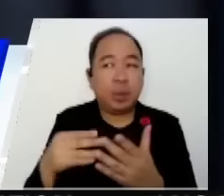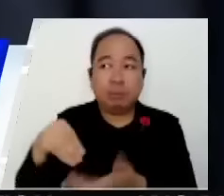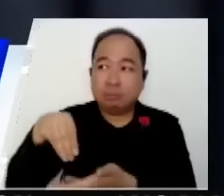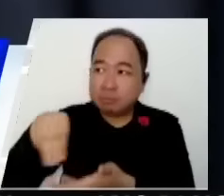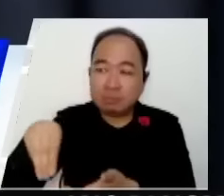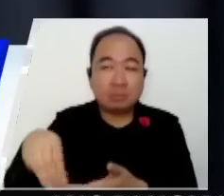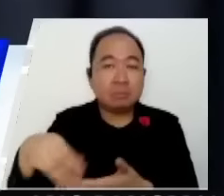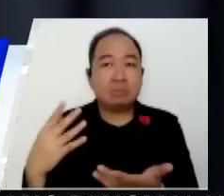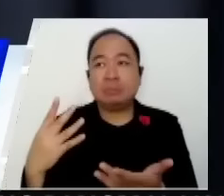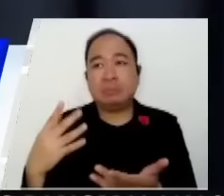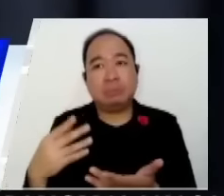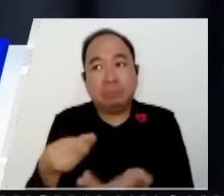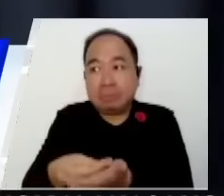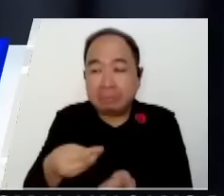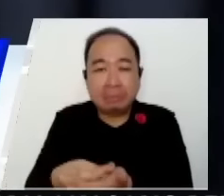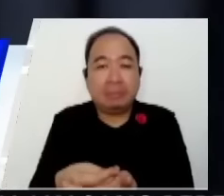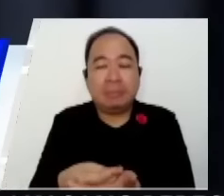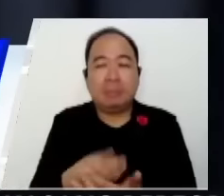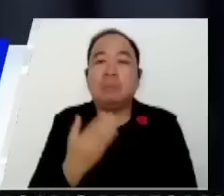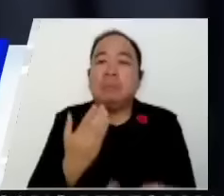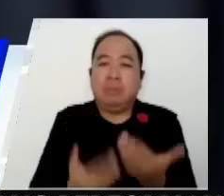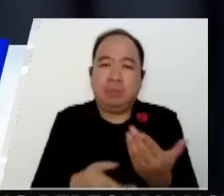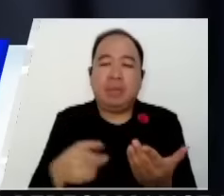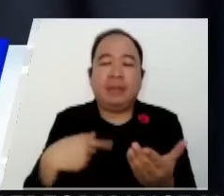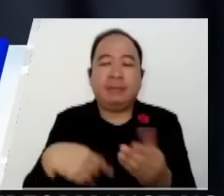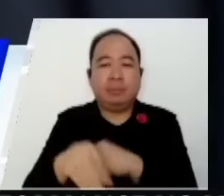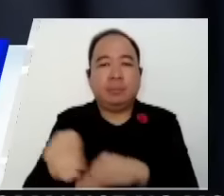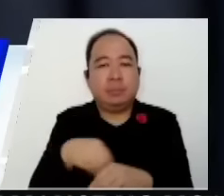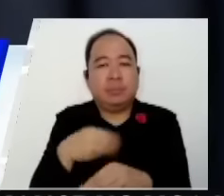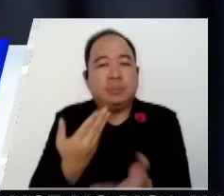sila. Ito yung prop.